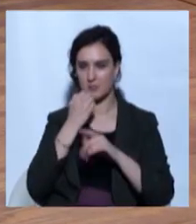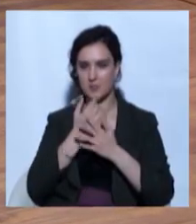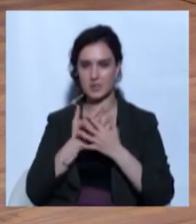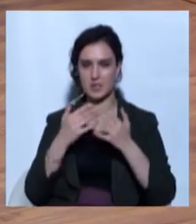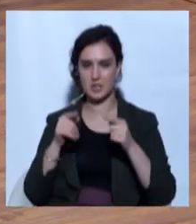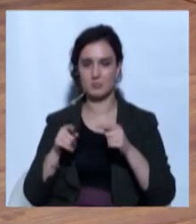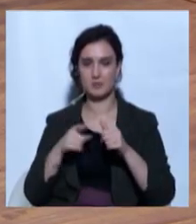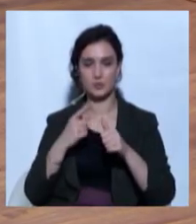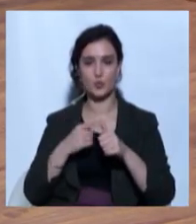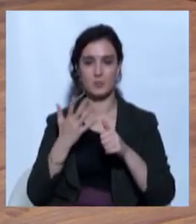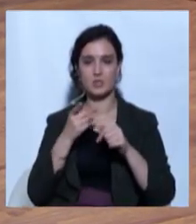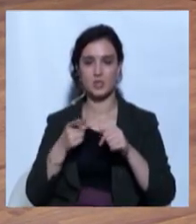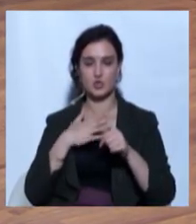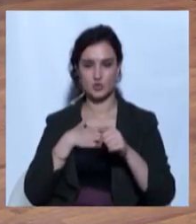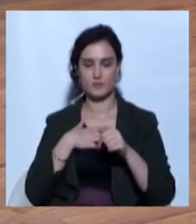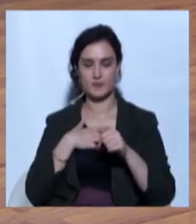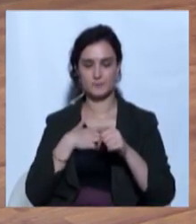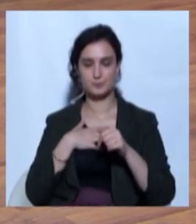მასალებით,